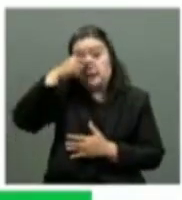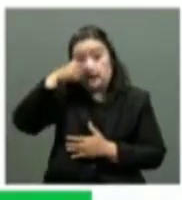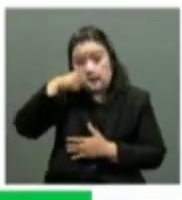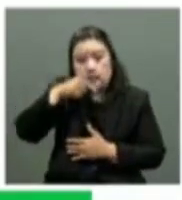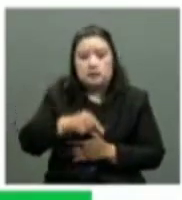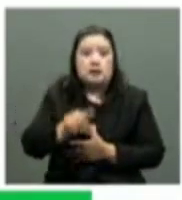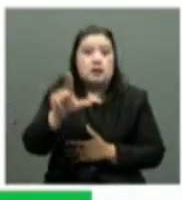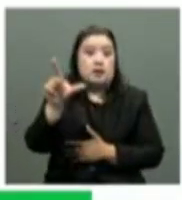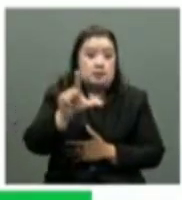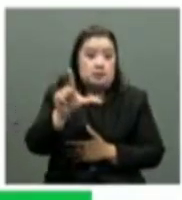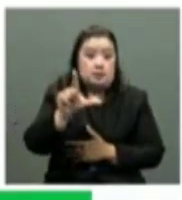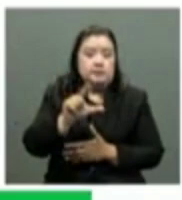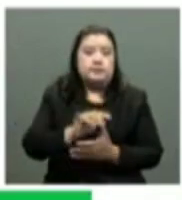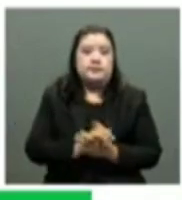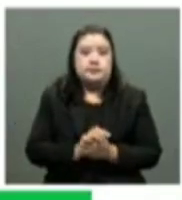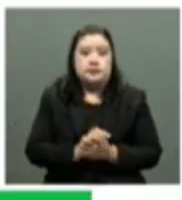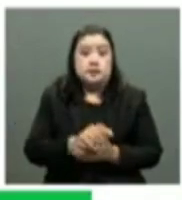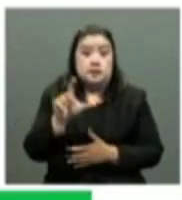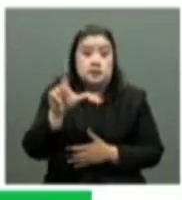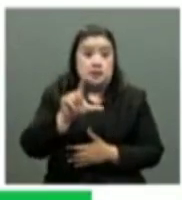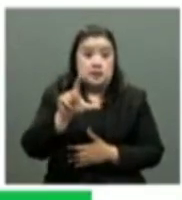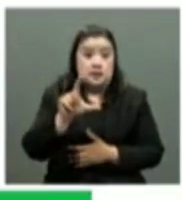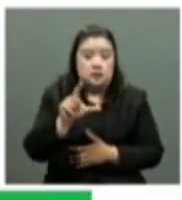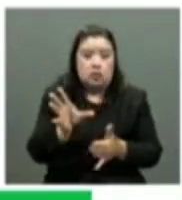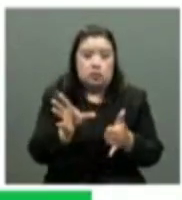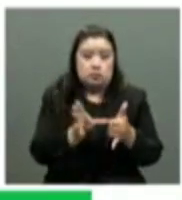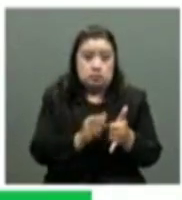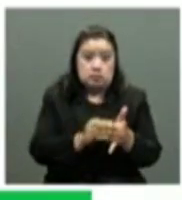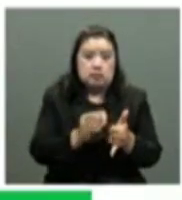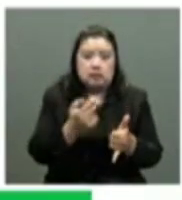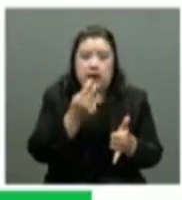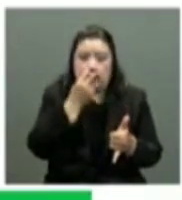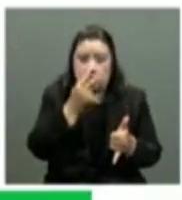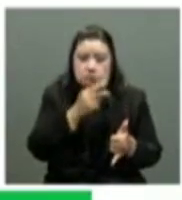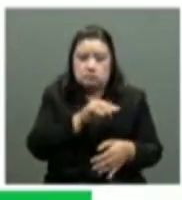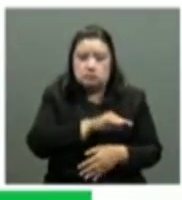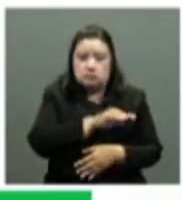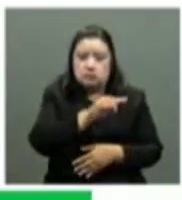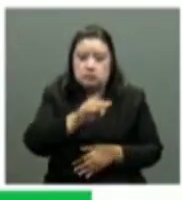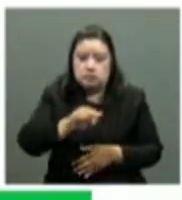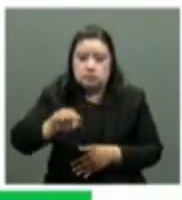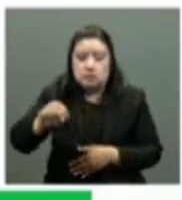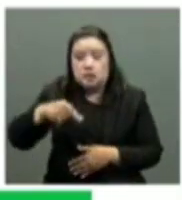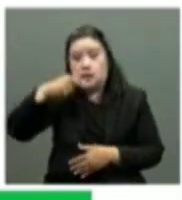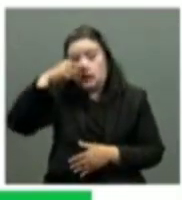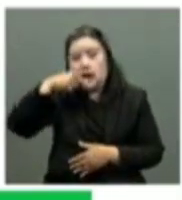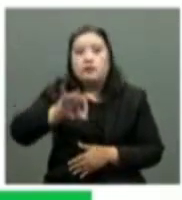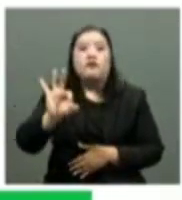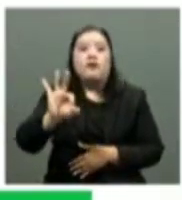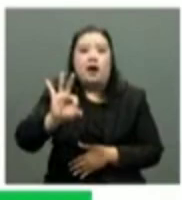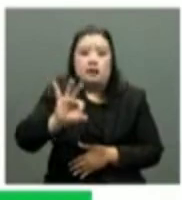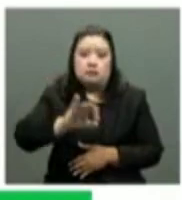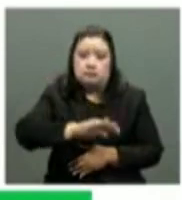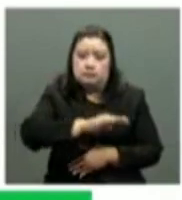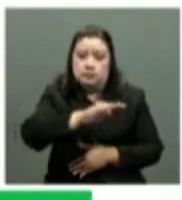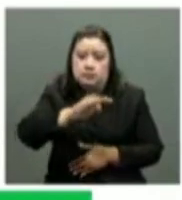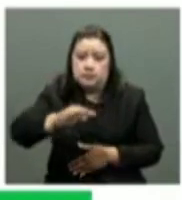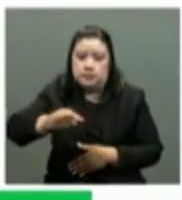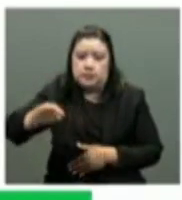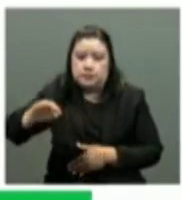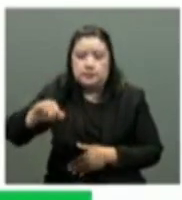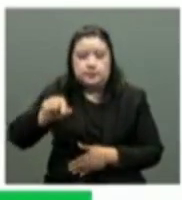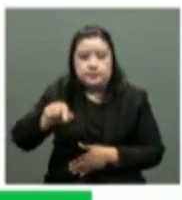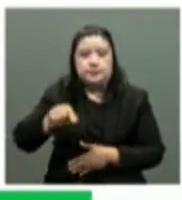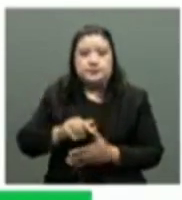สีเหลืองที่ค่อนข้างคงที่มาตลอดของไทยเราที่เป็นสีฟ้านะครับที่หน้าที่